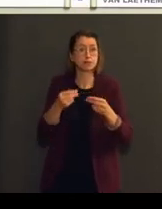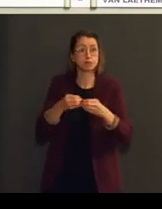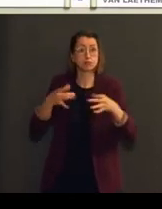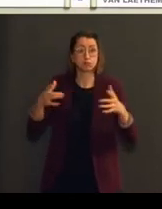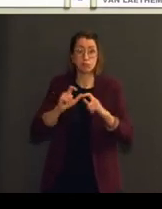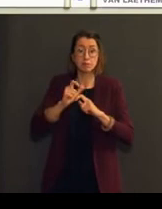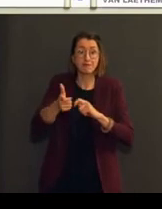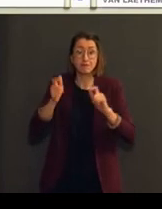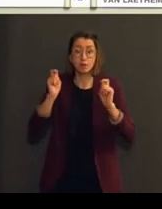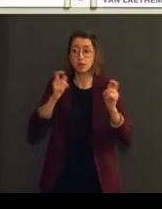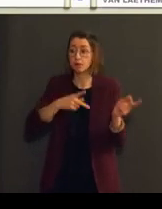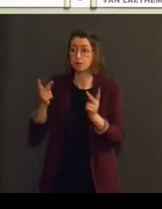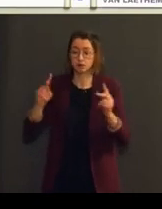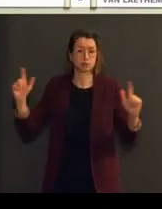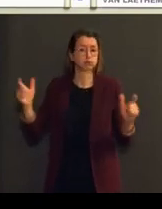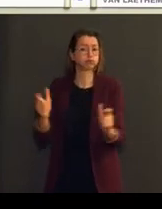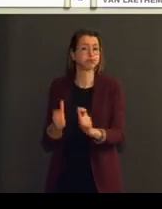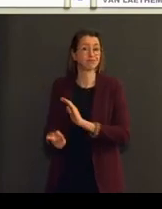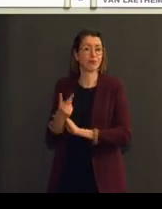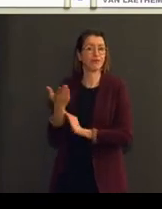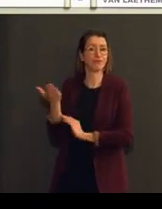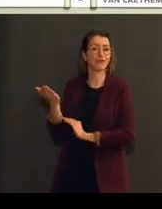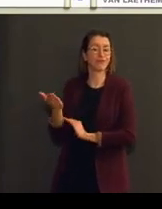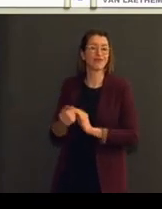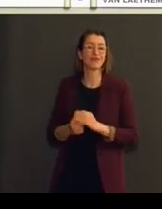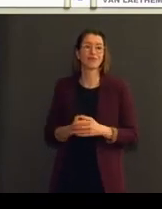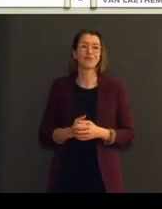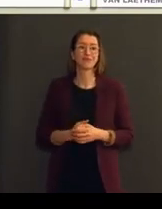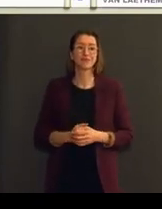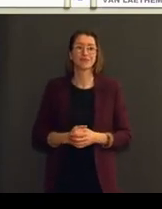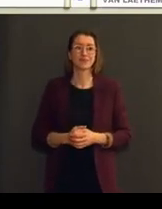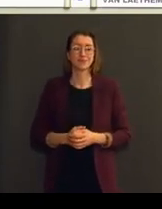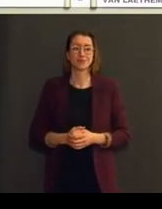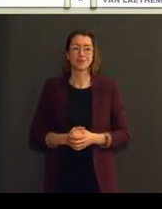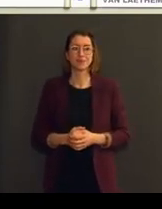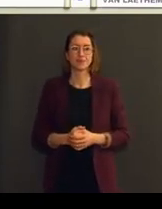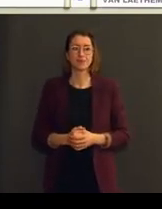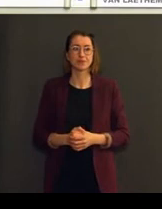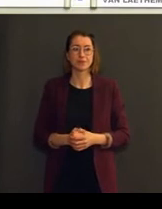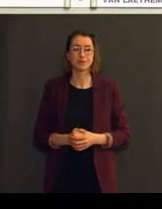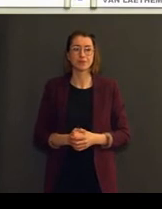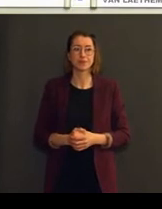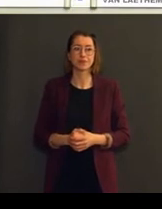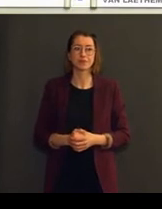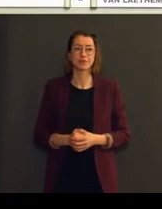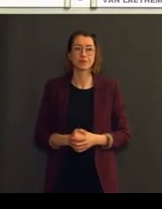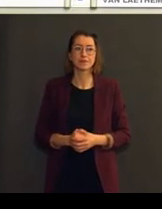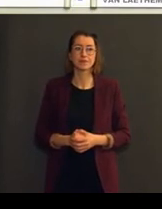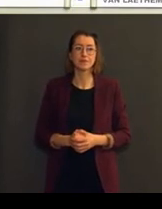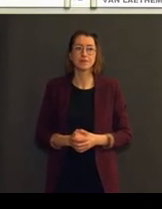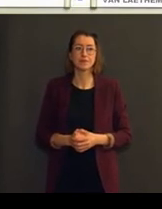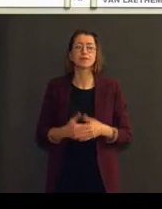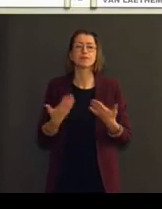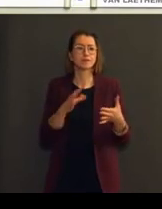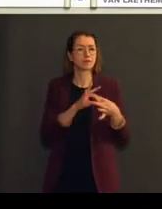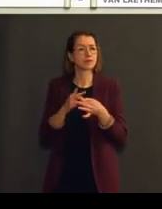aux résidents de maisons de repos et de soins. C'est la même chose qui s'est marquée au niveau des décès dans